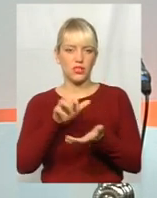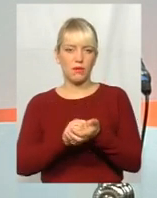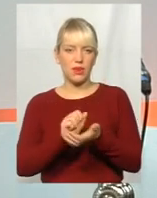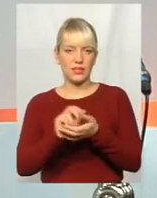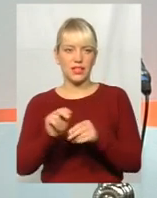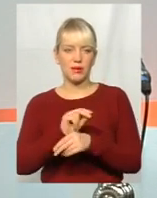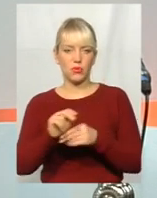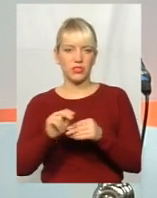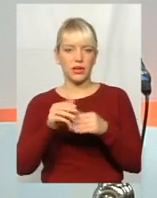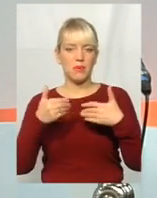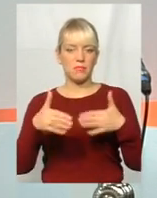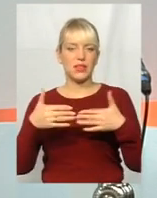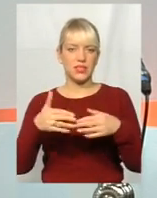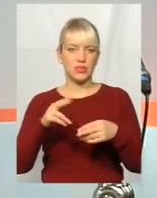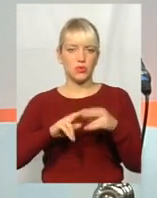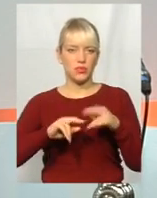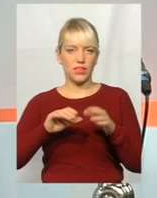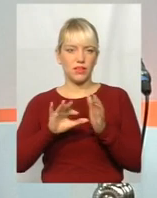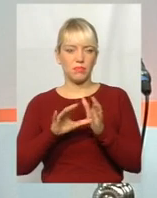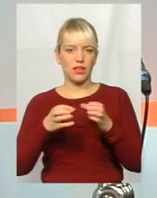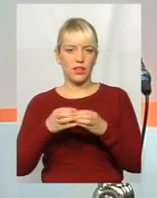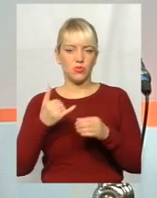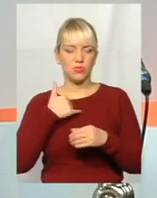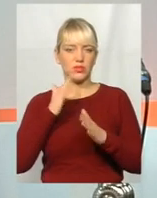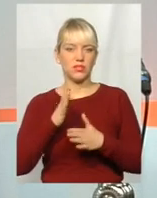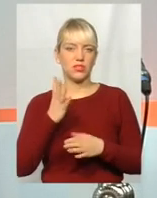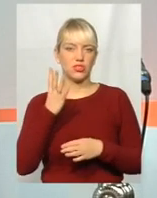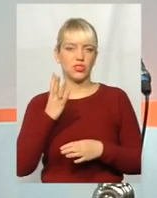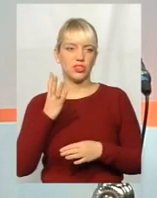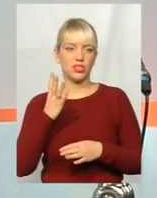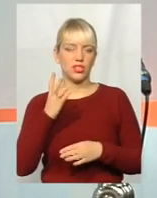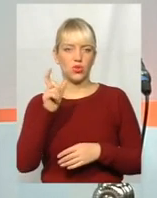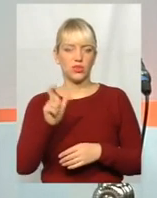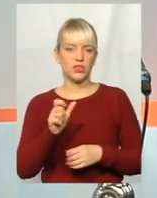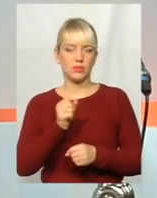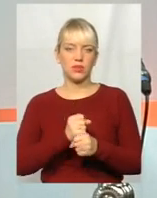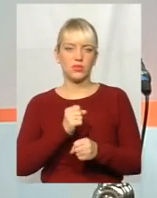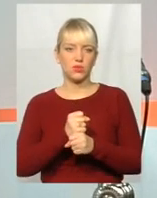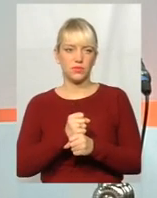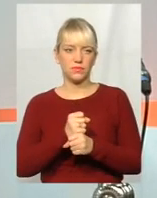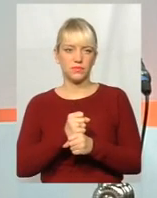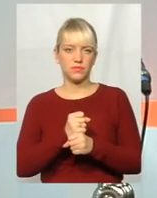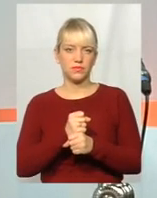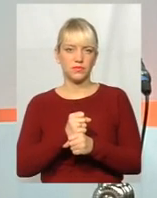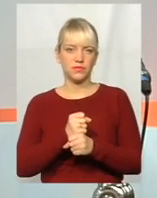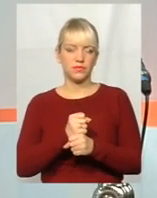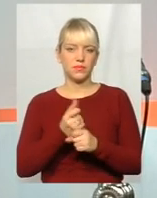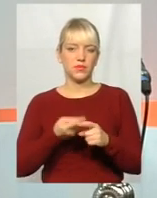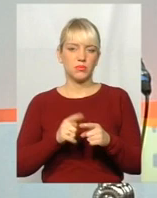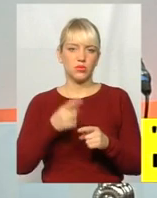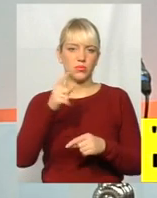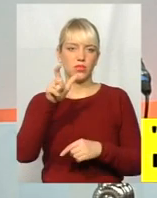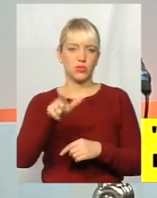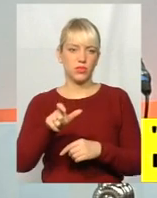під'їзду будівельної бригади, в мене зараз 4 людини працює, і при цьому одна